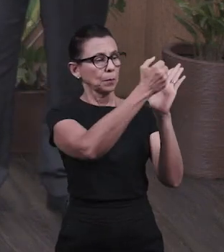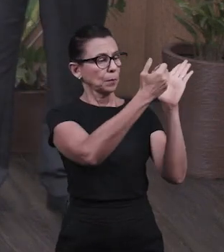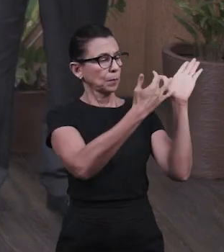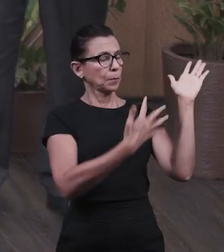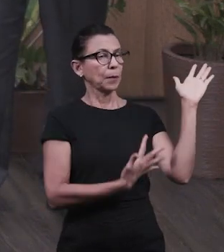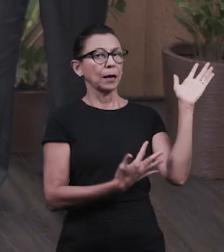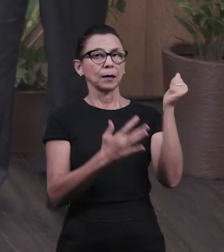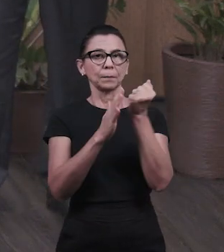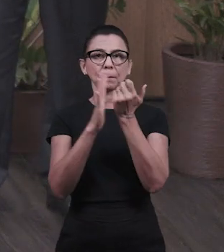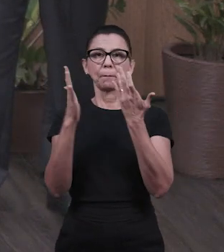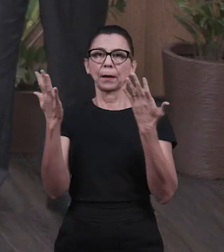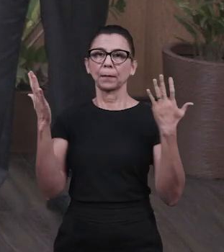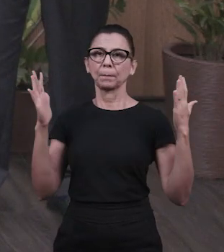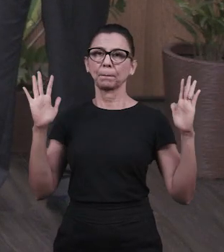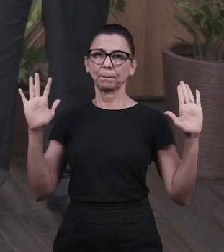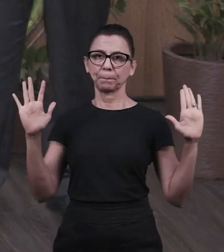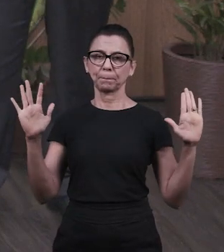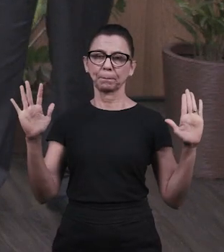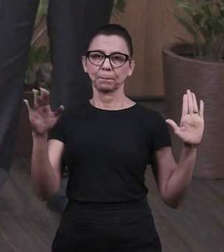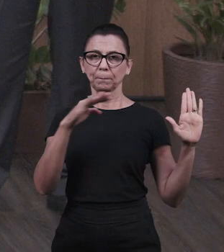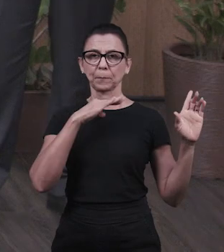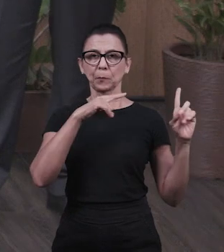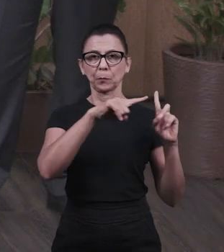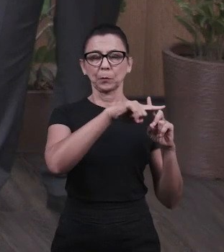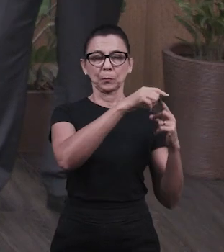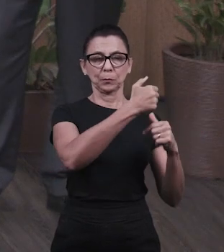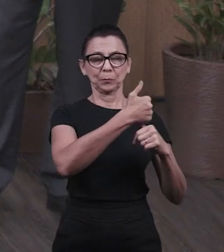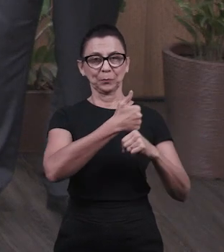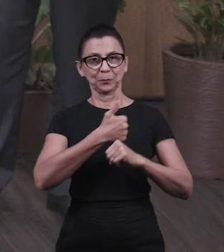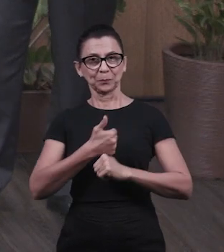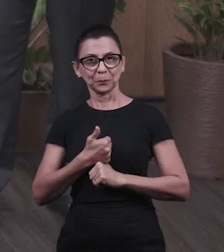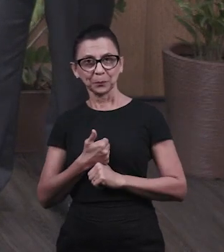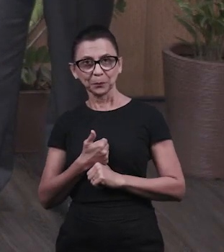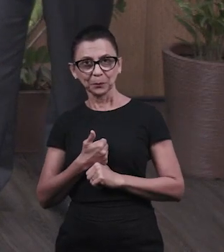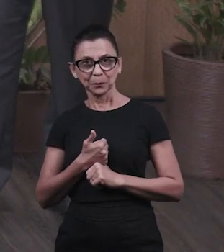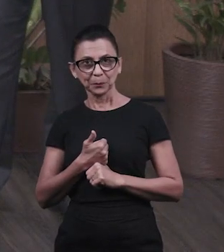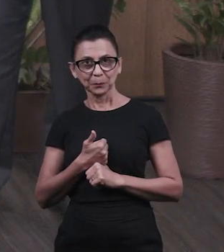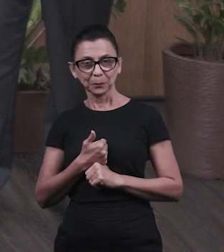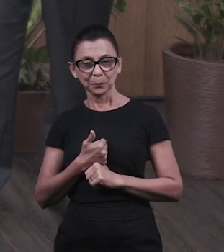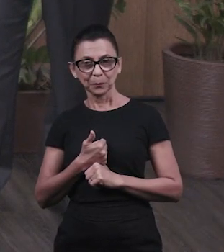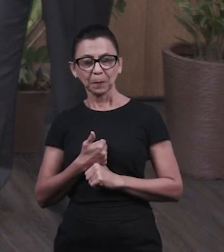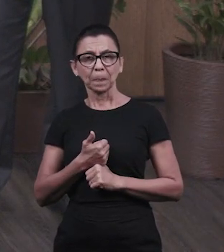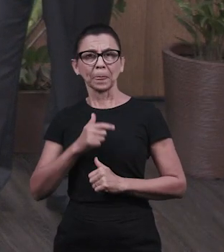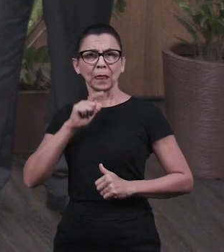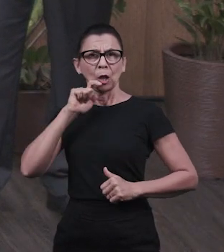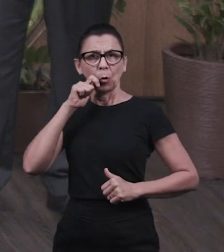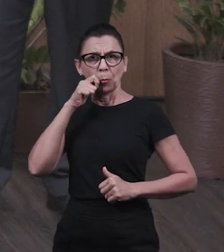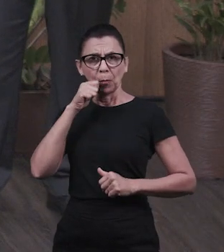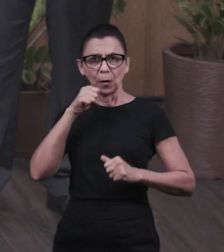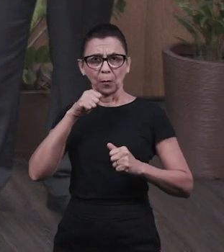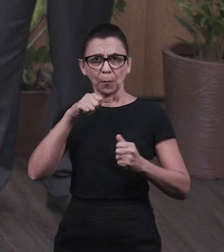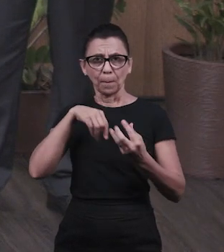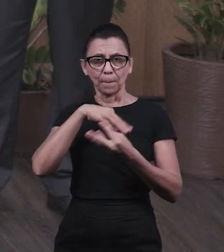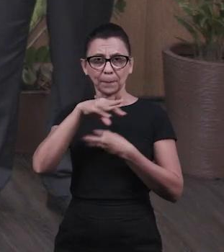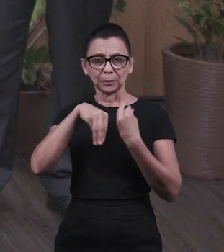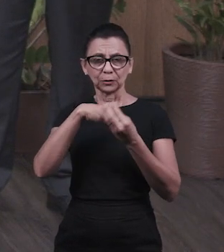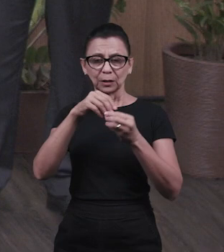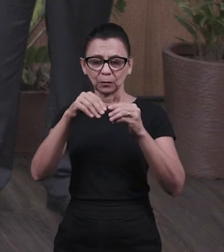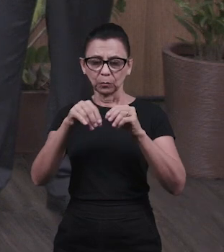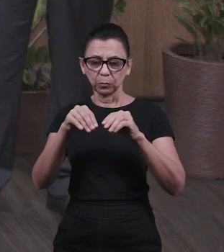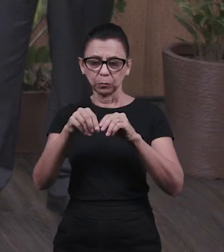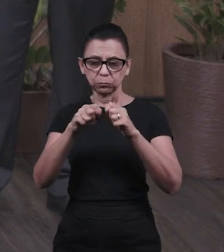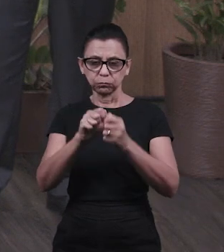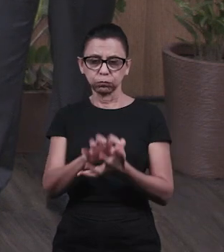Хлеб с закваской, он больше по размеру, он пышнее, но это лишь внешний вид.